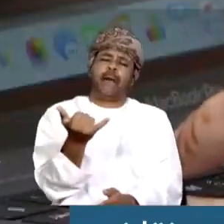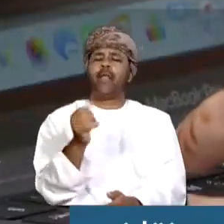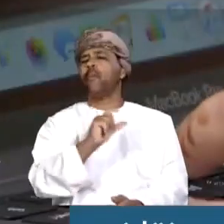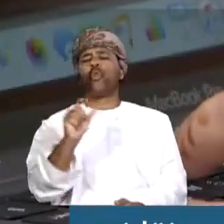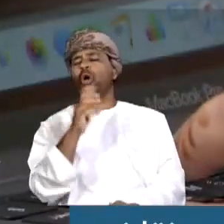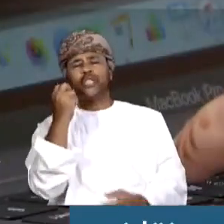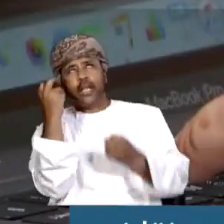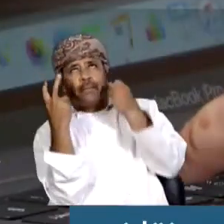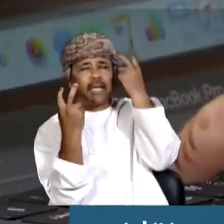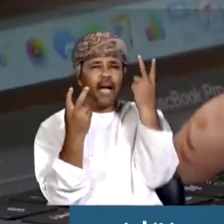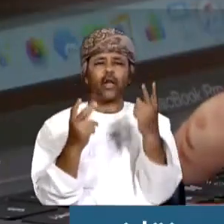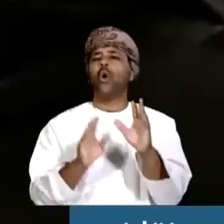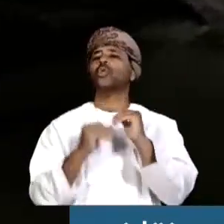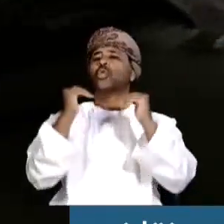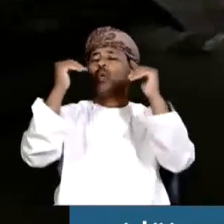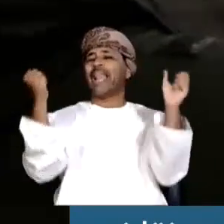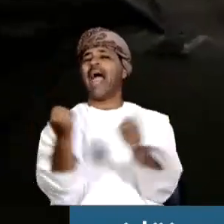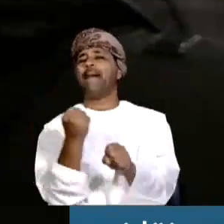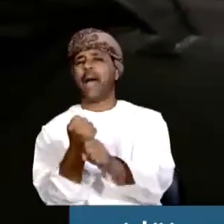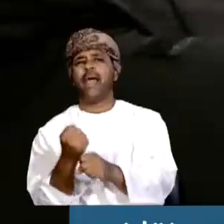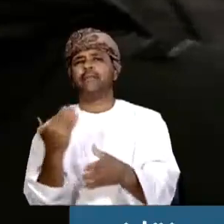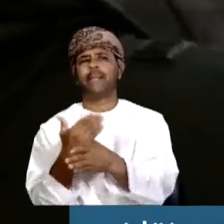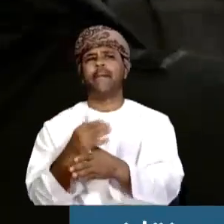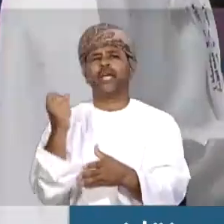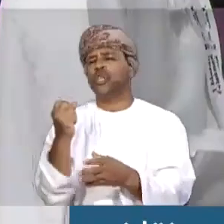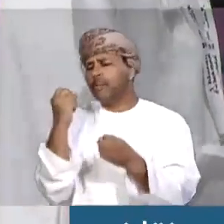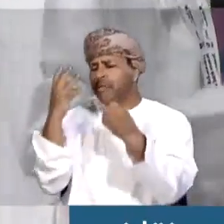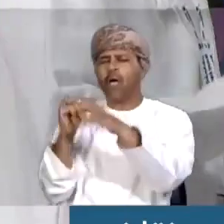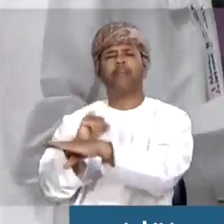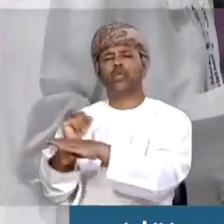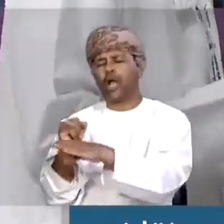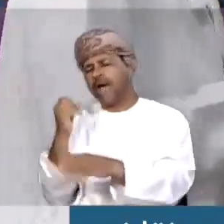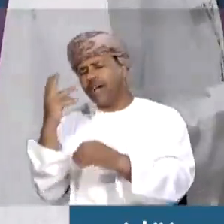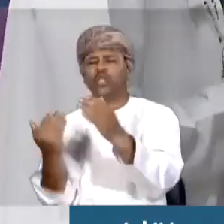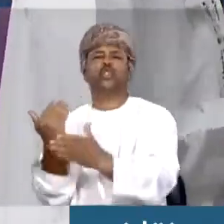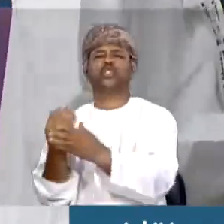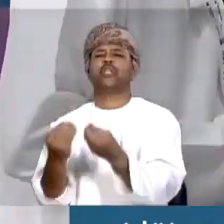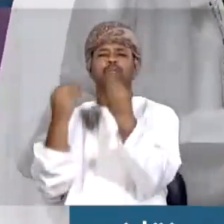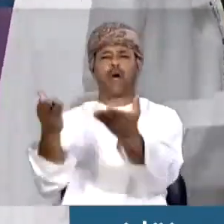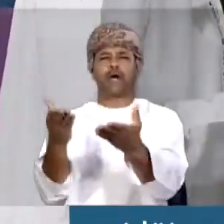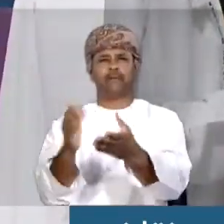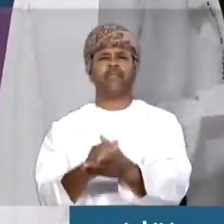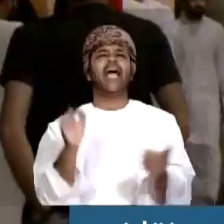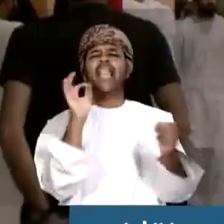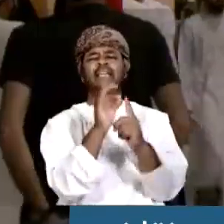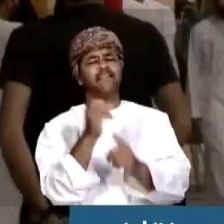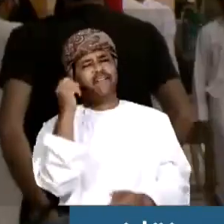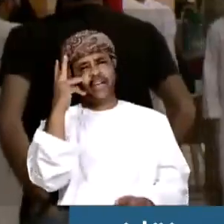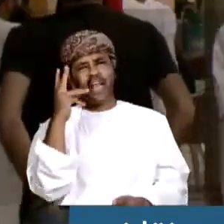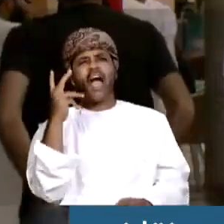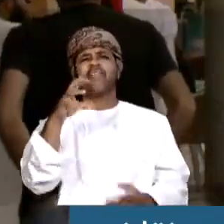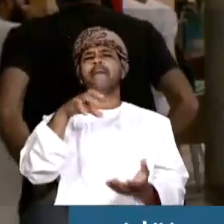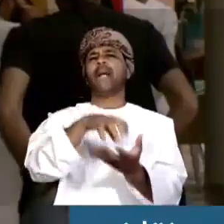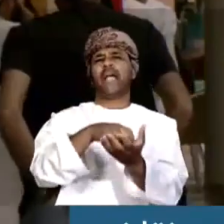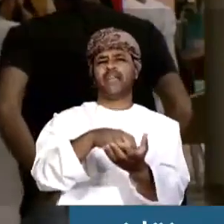بمجالات الابتكار وتطوير الأعمال من خلال طرح مشاريع وأفكار جديدة. الهدف من الفكرة هي منصة